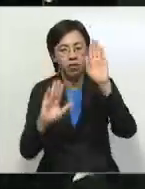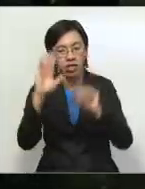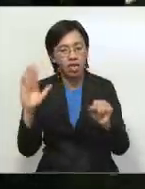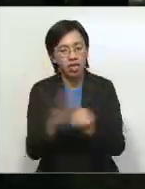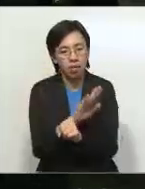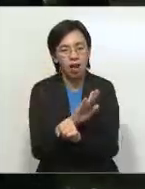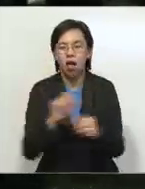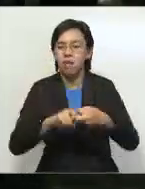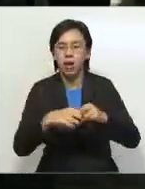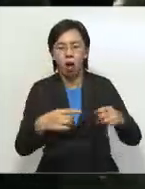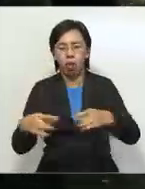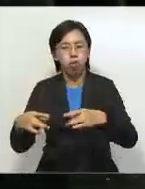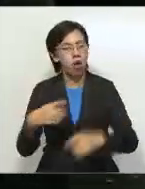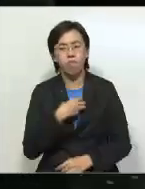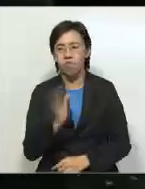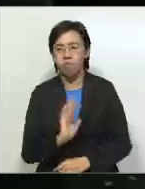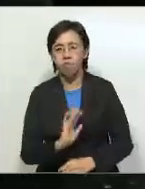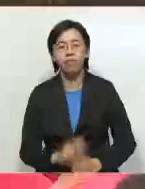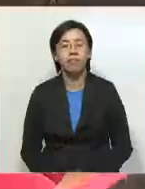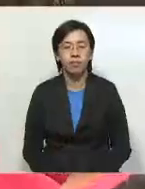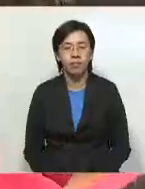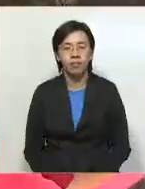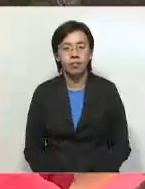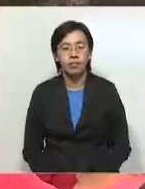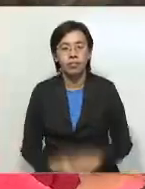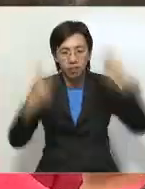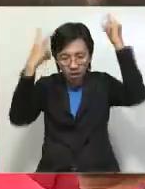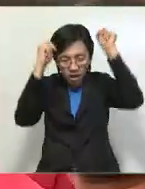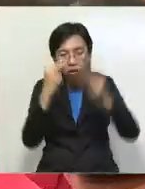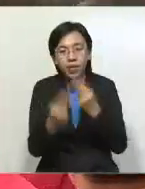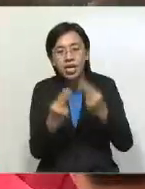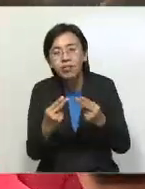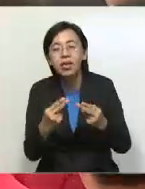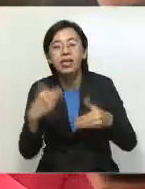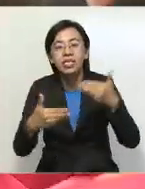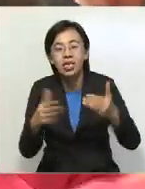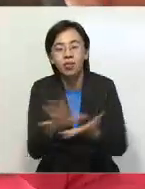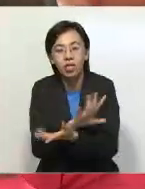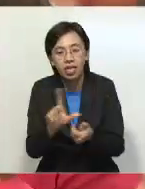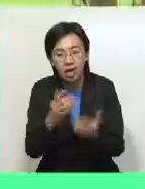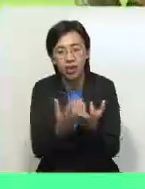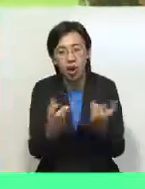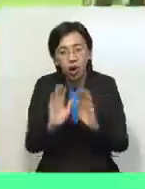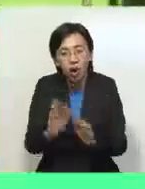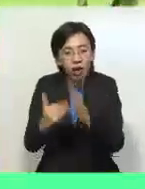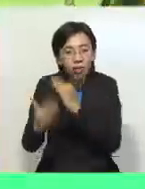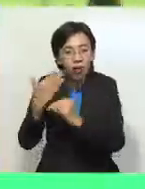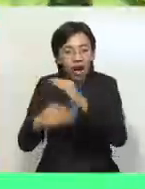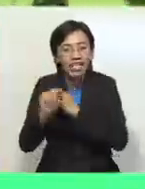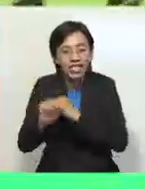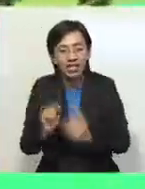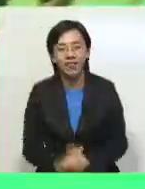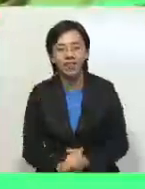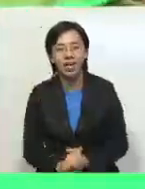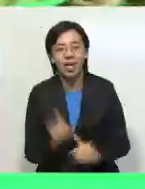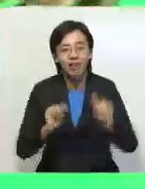มบูรณ์โดยไม่มีความขัดแย้งค่ะนอกจากนี้นายกรัฐมนตรีได้เยี่ยมชมลานวัฒนธรรมพิพิธภัณฑสถานแห่งชาติสมเด็จพระนาราย